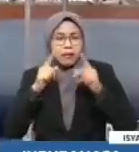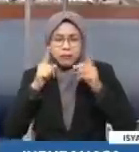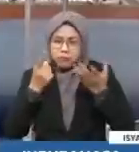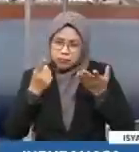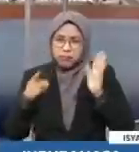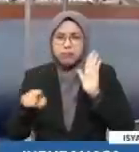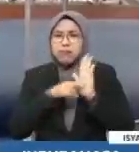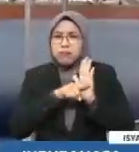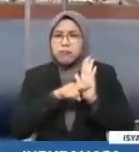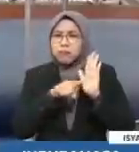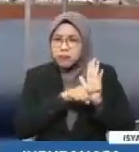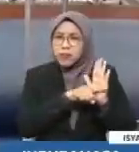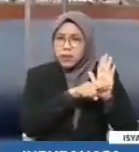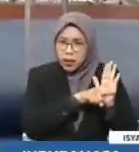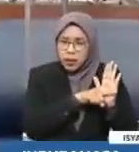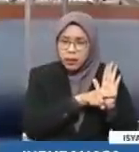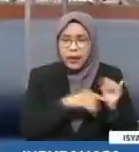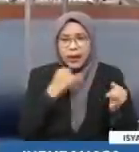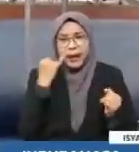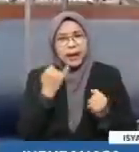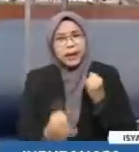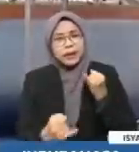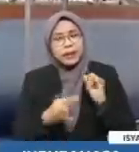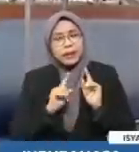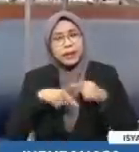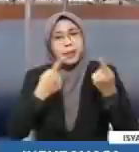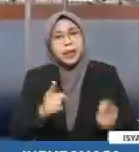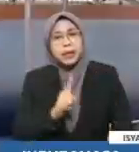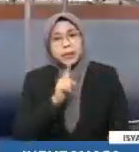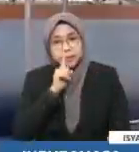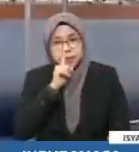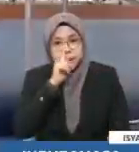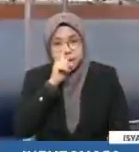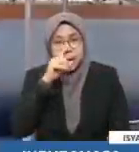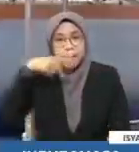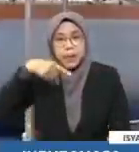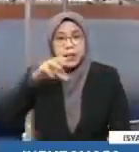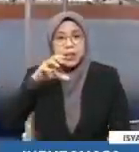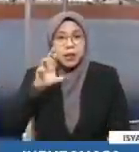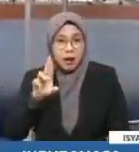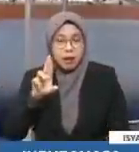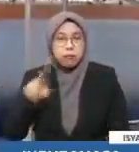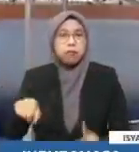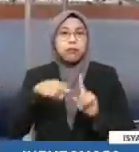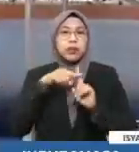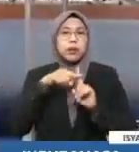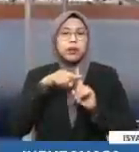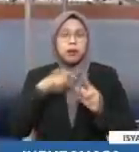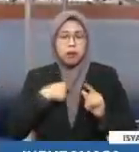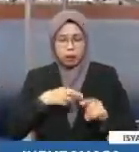keputusannya adalah negatif akhirnya bila BCA keluar positif jadi ini sebenarnya sangat